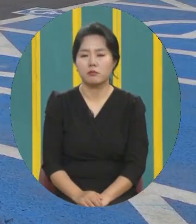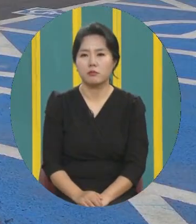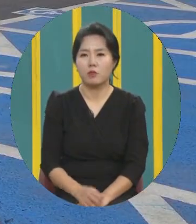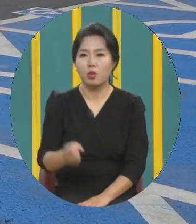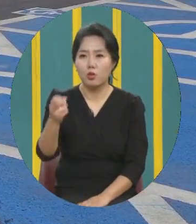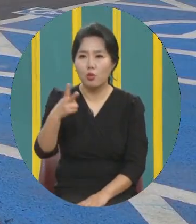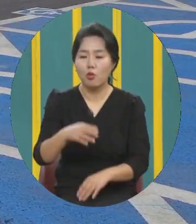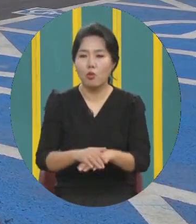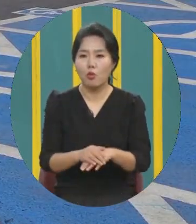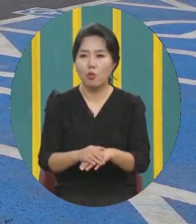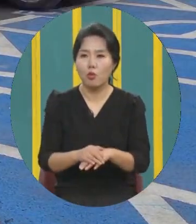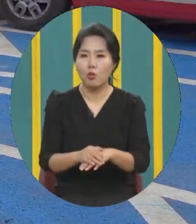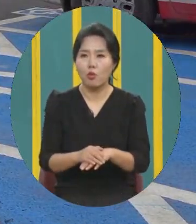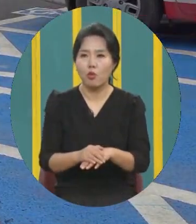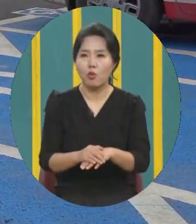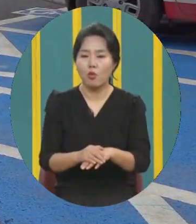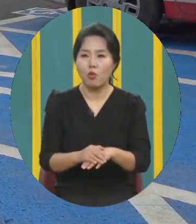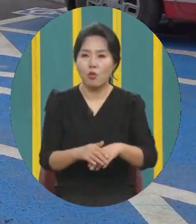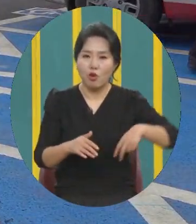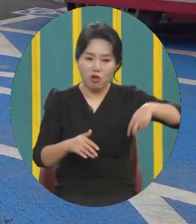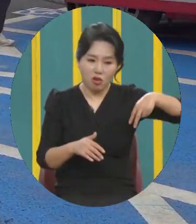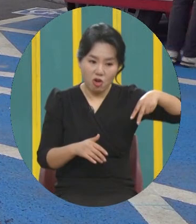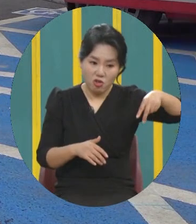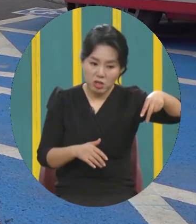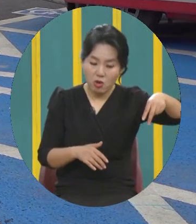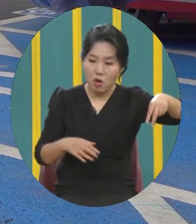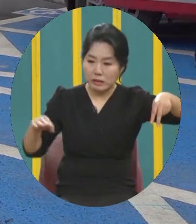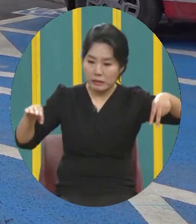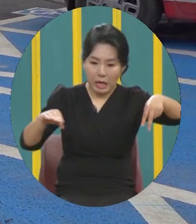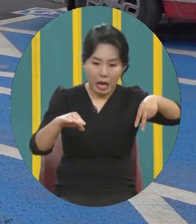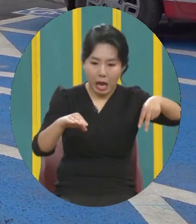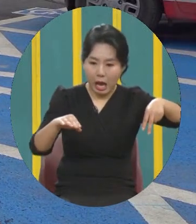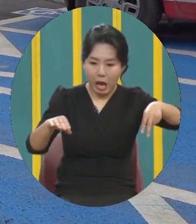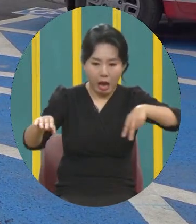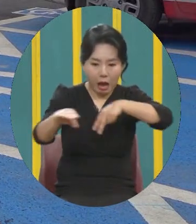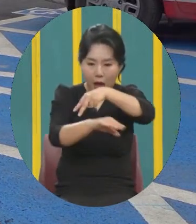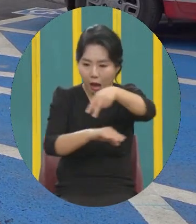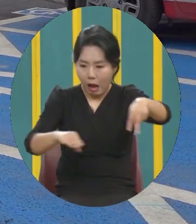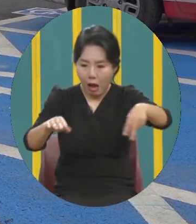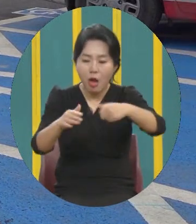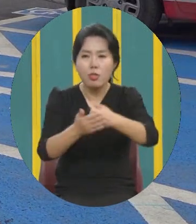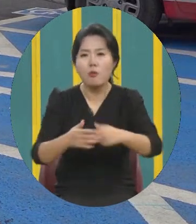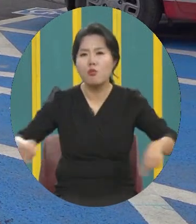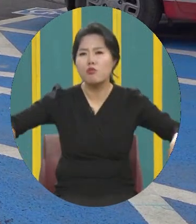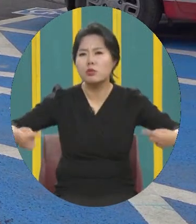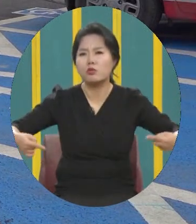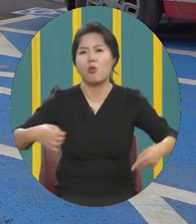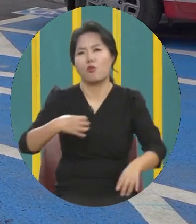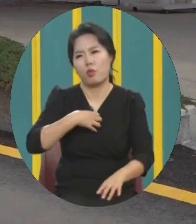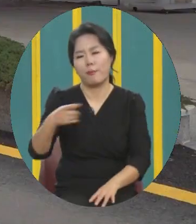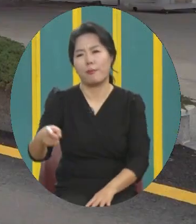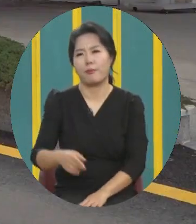게다가 보도와 차도의 구별이 없어 휠체어 이동이 몹시 위험합니다.